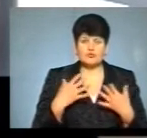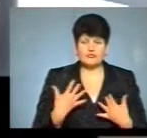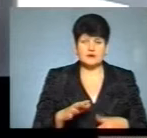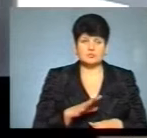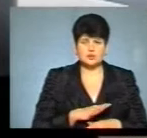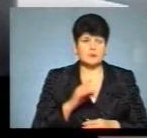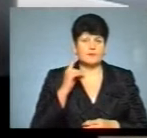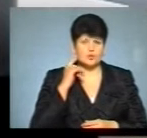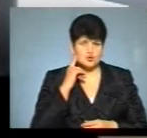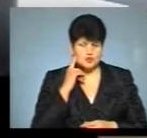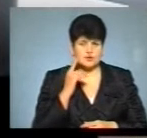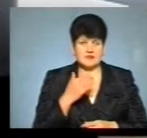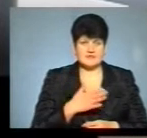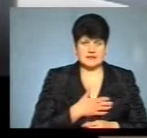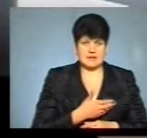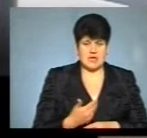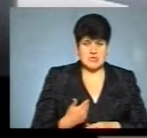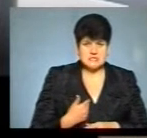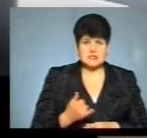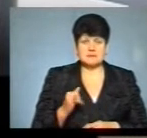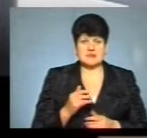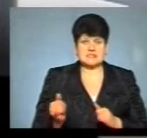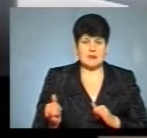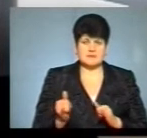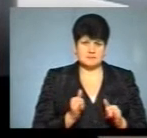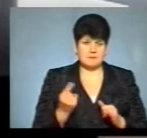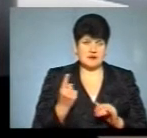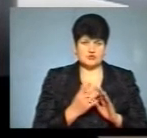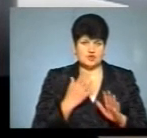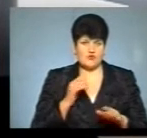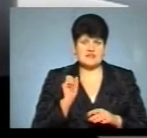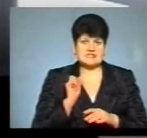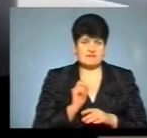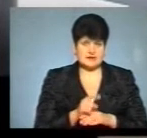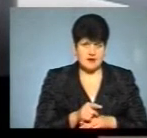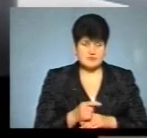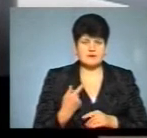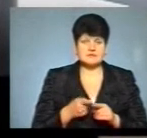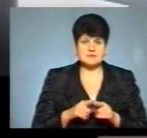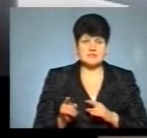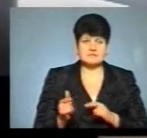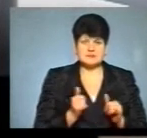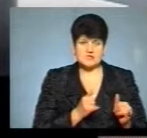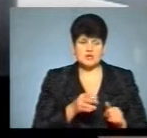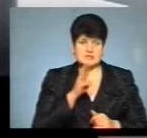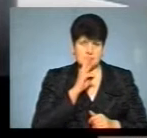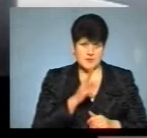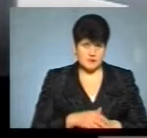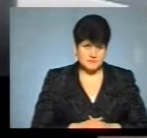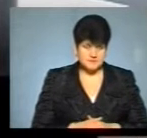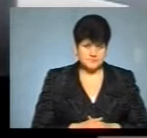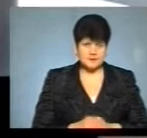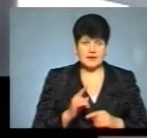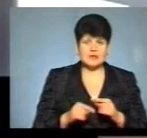ними від нас, і ми забезпечили першочергове завдання – це забезпечення заробітними платами.